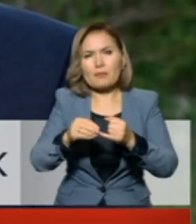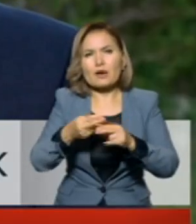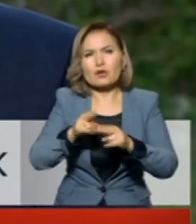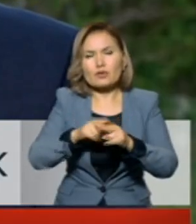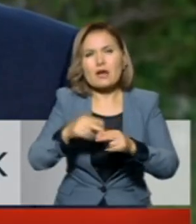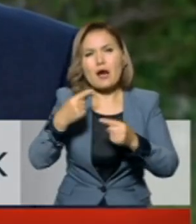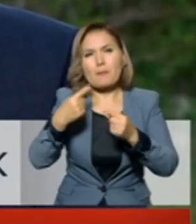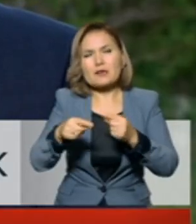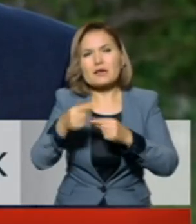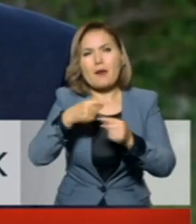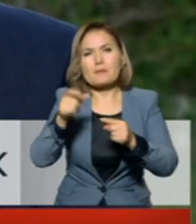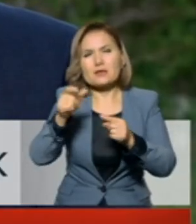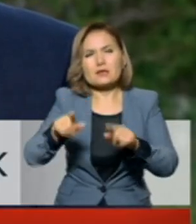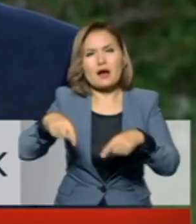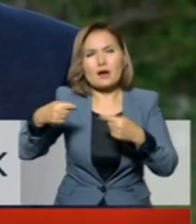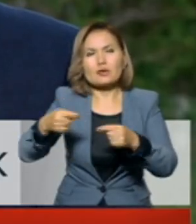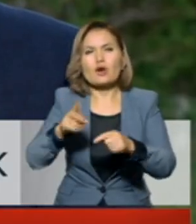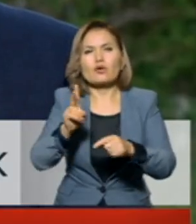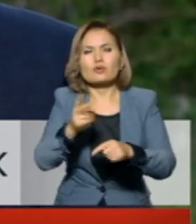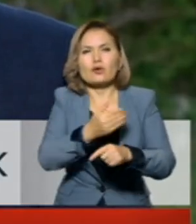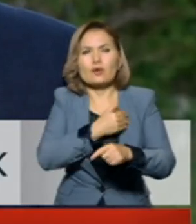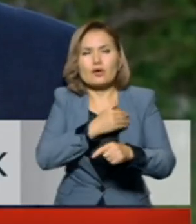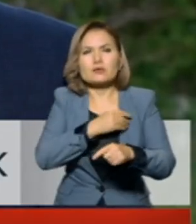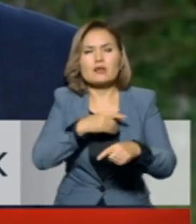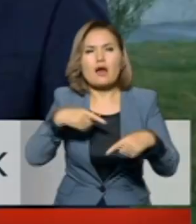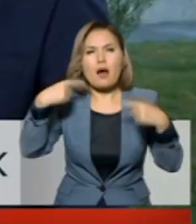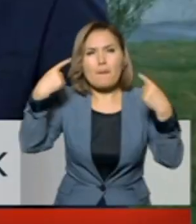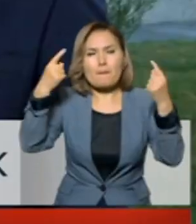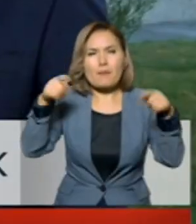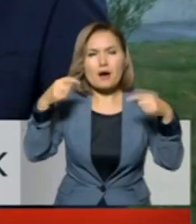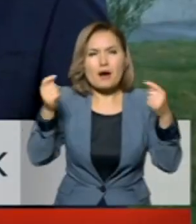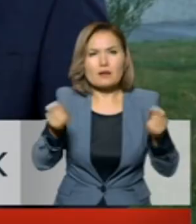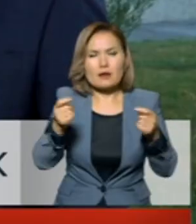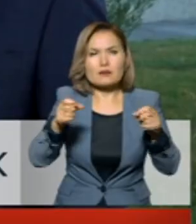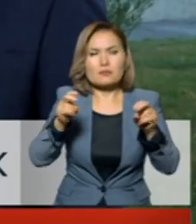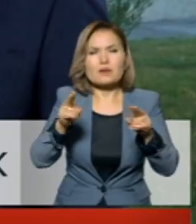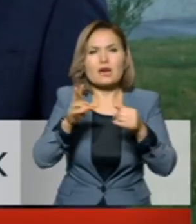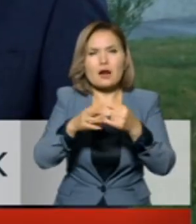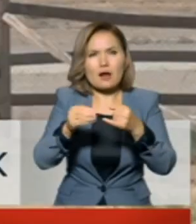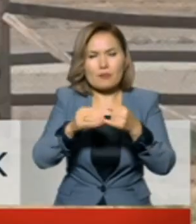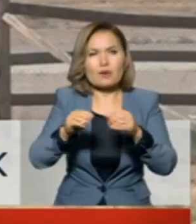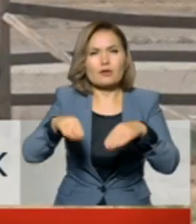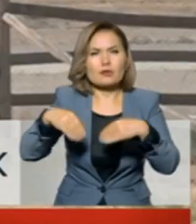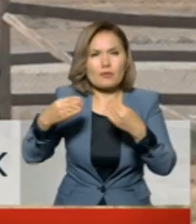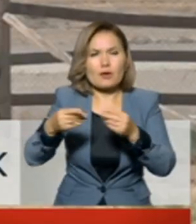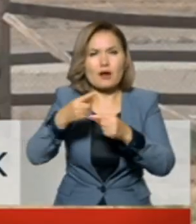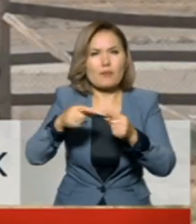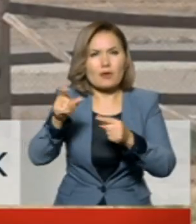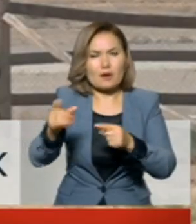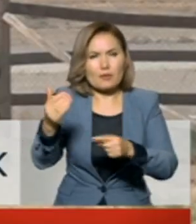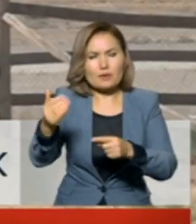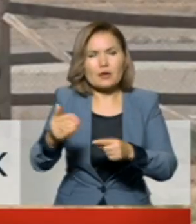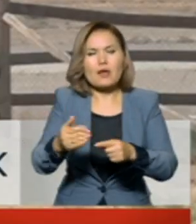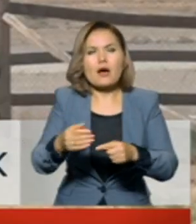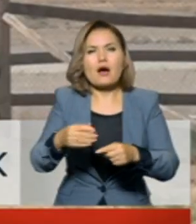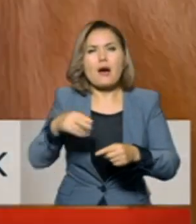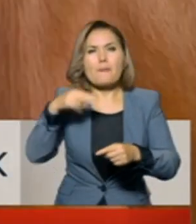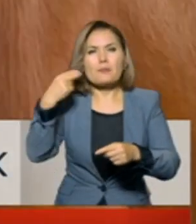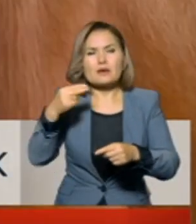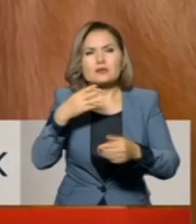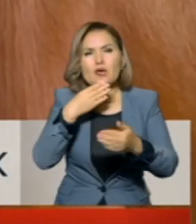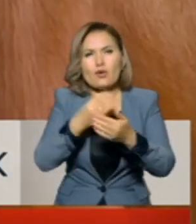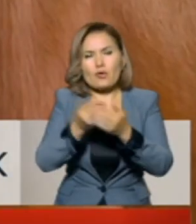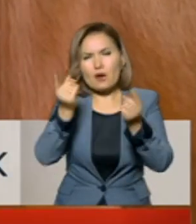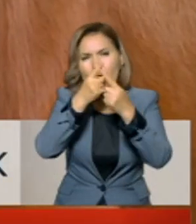енгізілді. Мал асырайын, мал ұстайын деген кәсіпкерлерге конкурс аясында табысталып отыр. Президент өз жолдауында ауыл